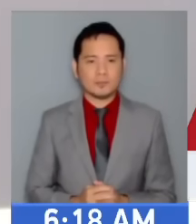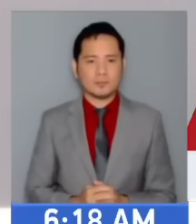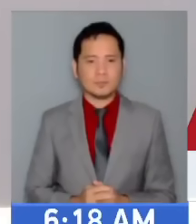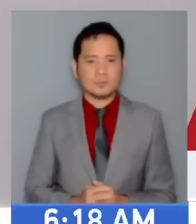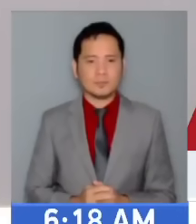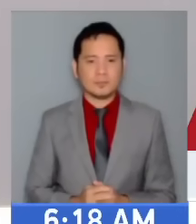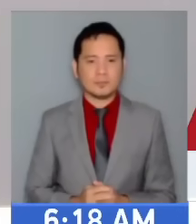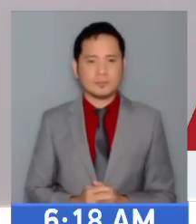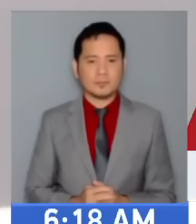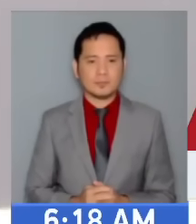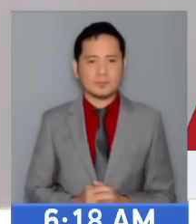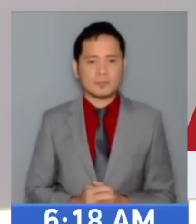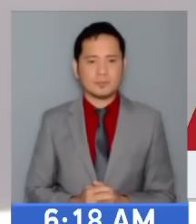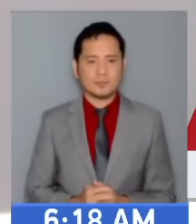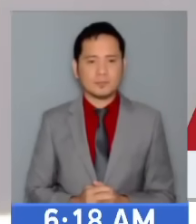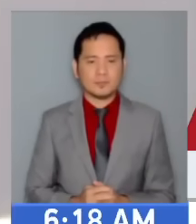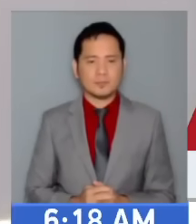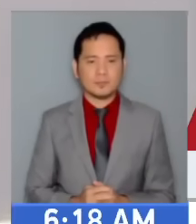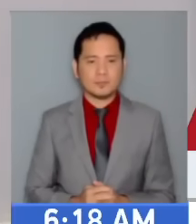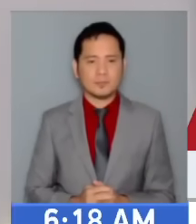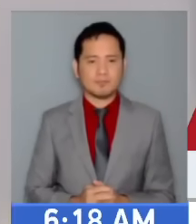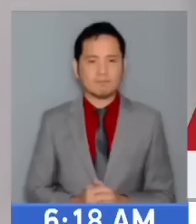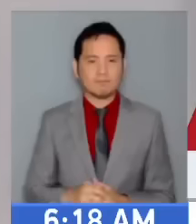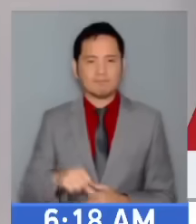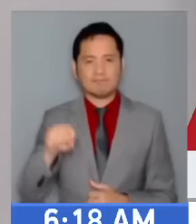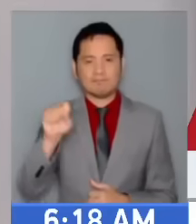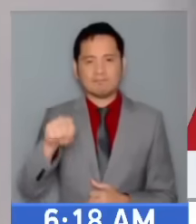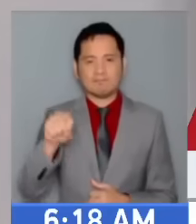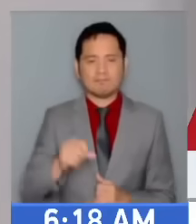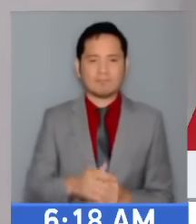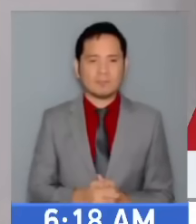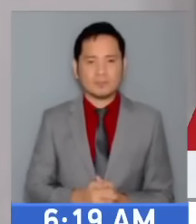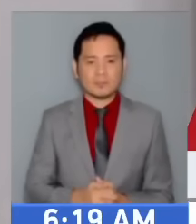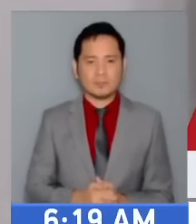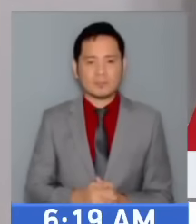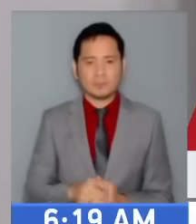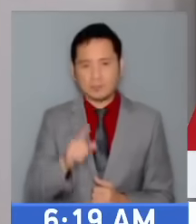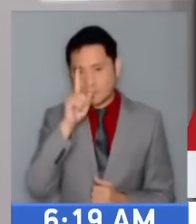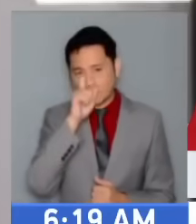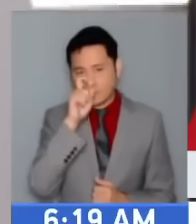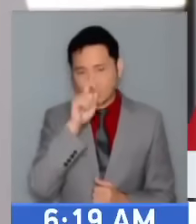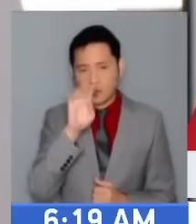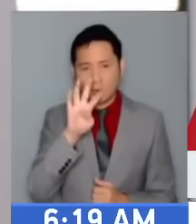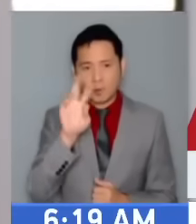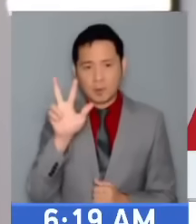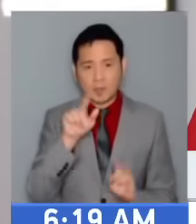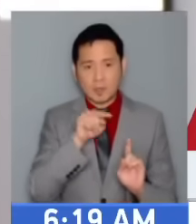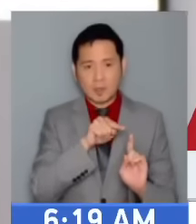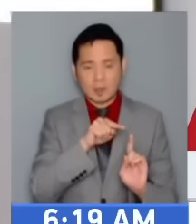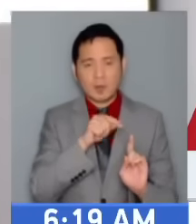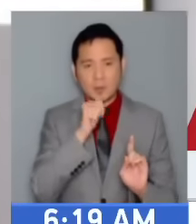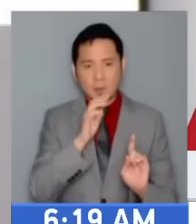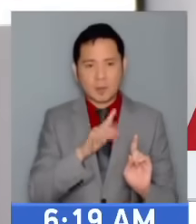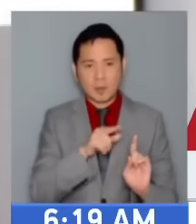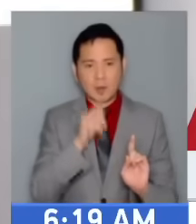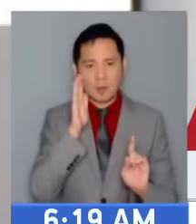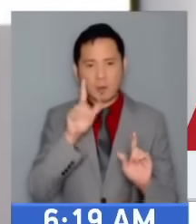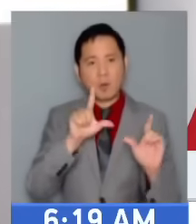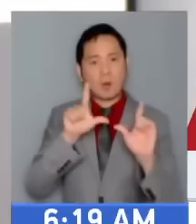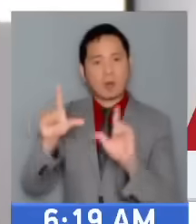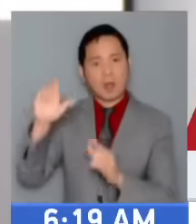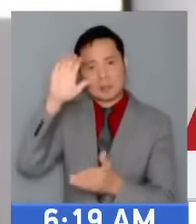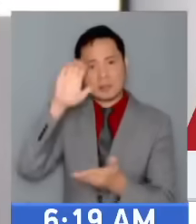Nico yusan decidido ang 43 anyos na babae na sampahan ng kaso ang kanyang asawa matapos siyang buhusan ng